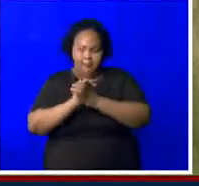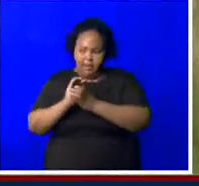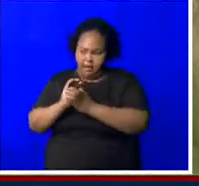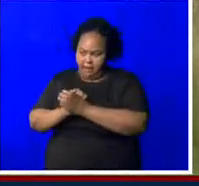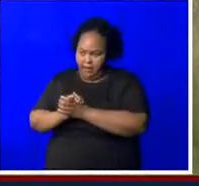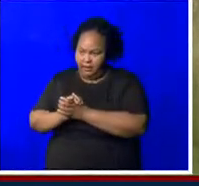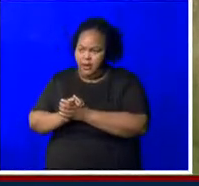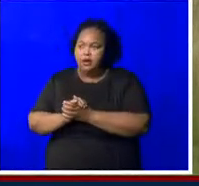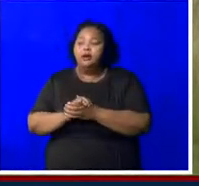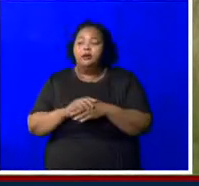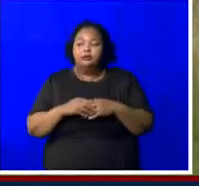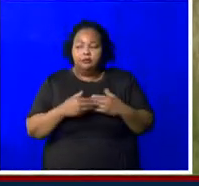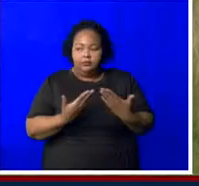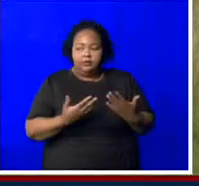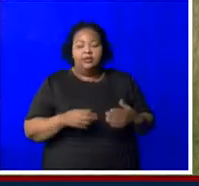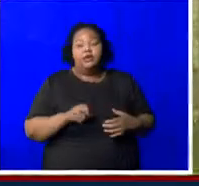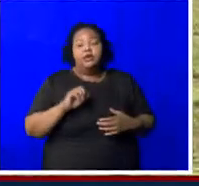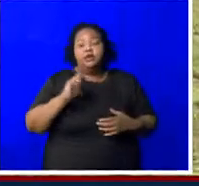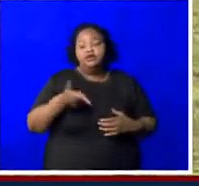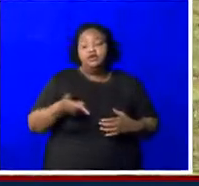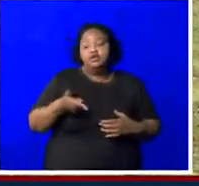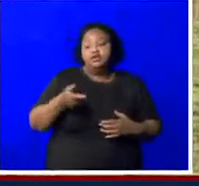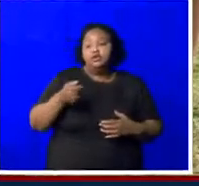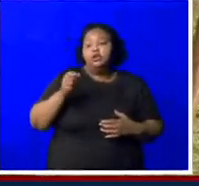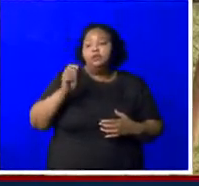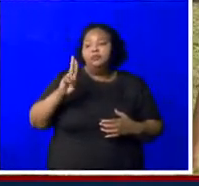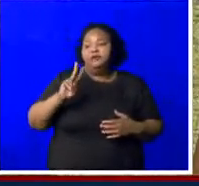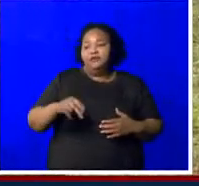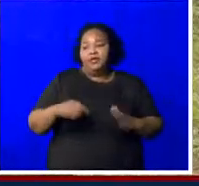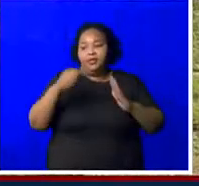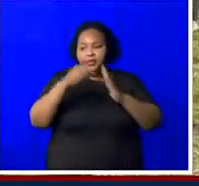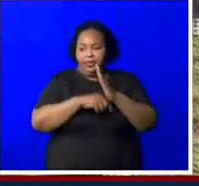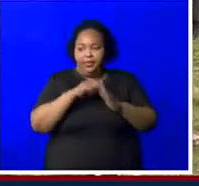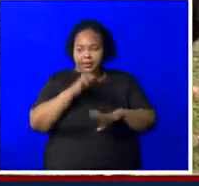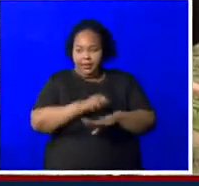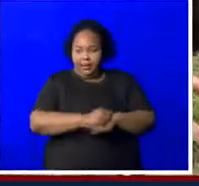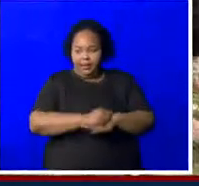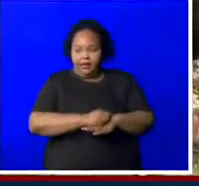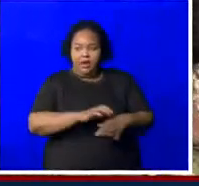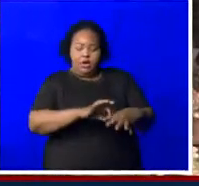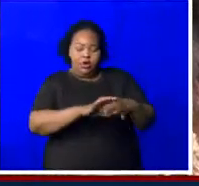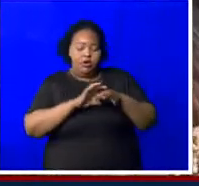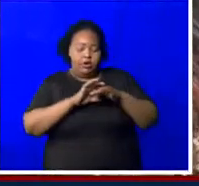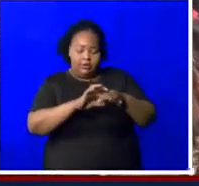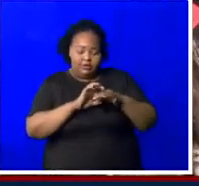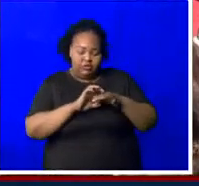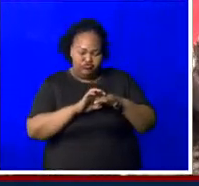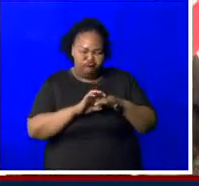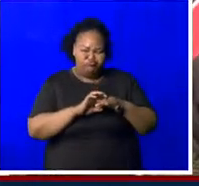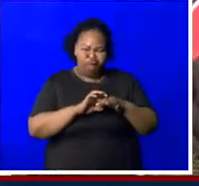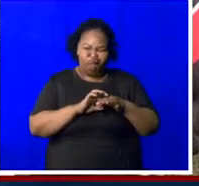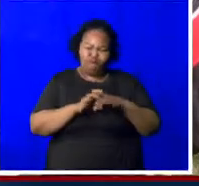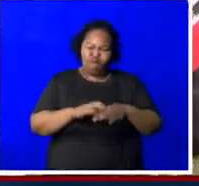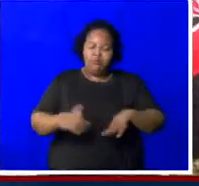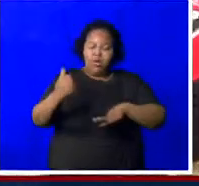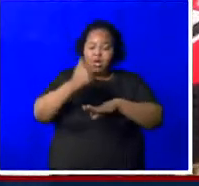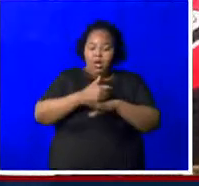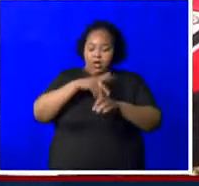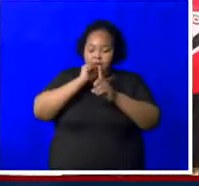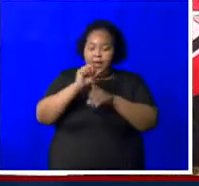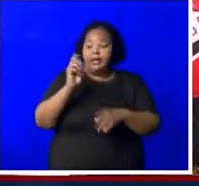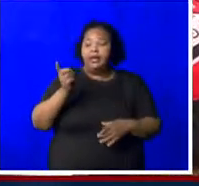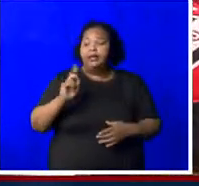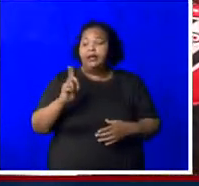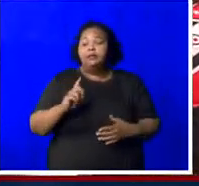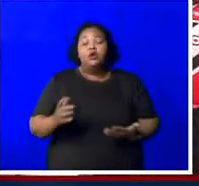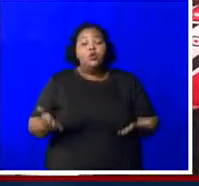nalobo ubese sebuyehla sebuyancipha. Sihlalo walelibandla iJenny Multipurpose Cooperative Jabu Dlamini utibulalela amabhodlela